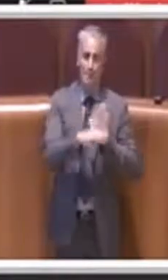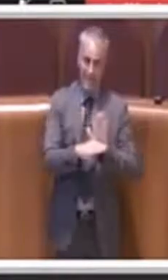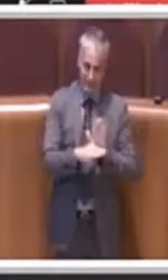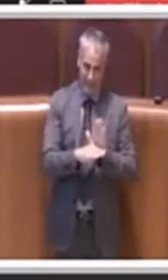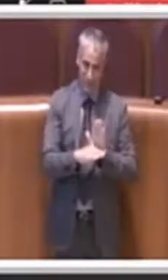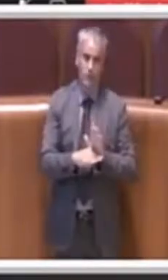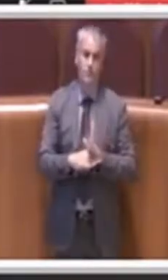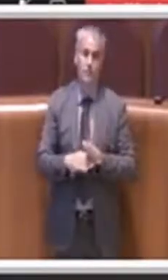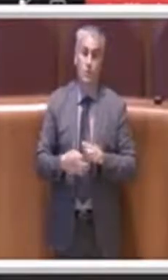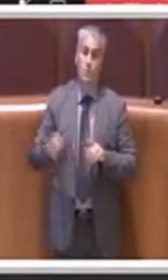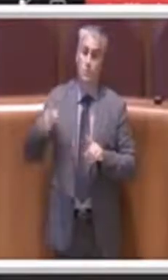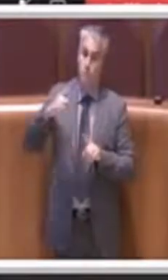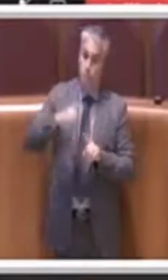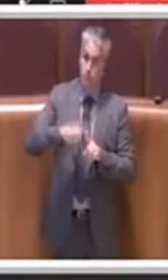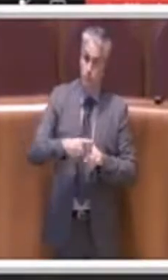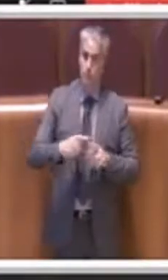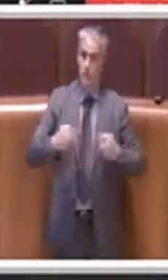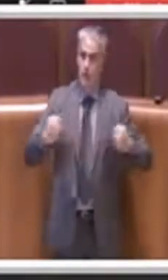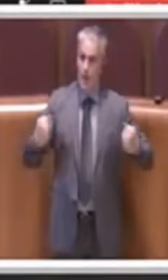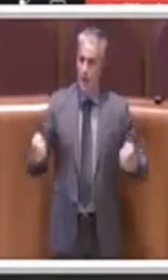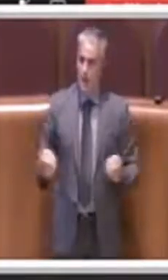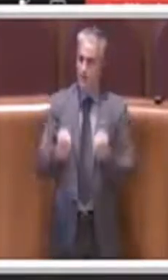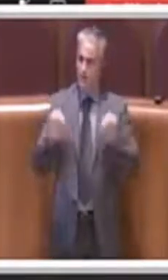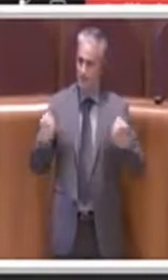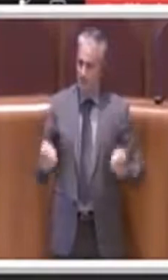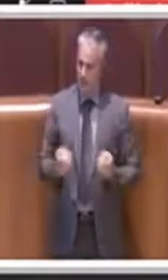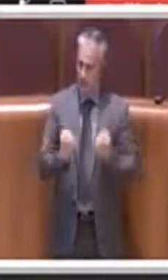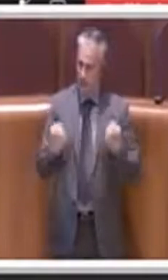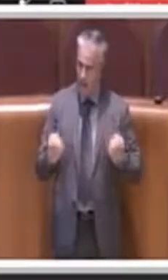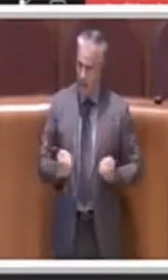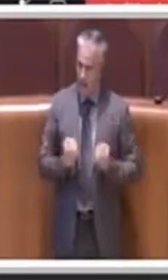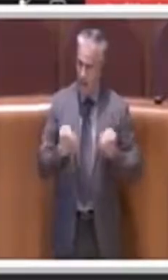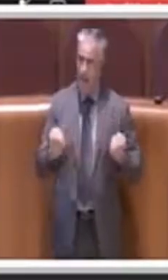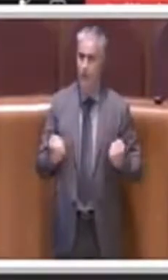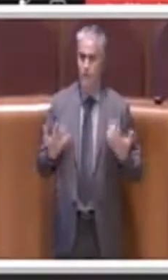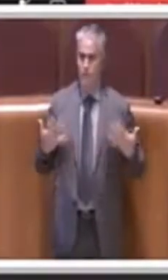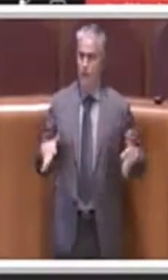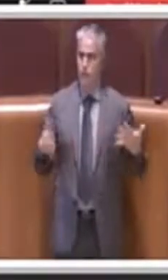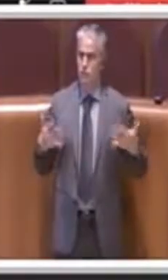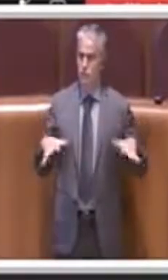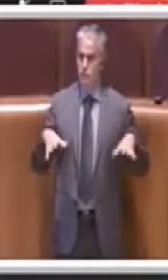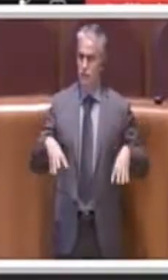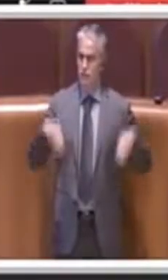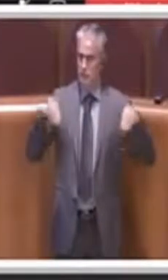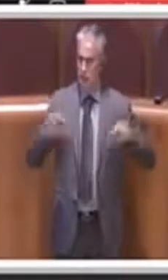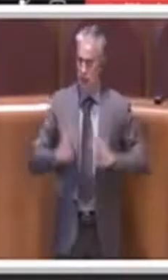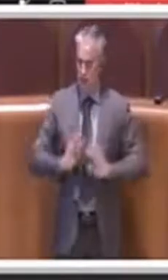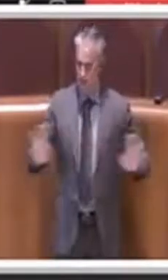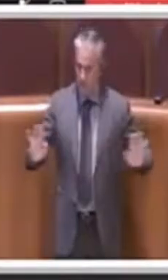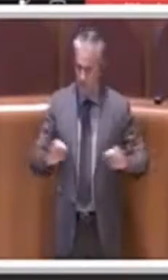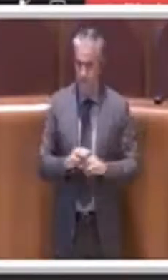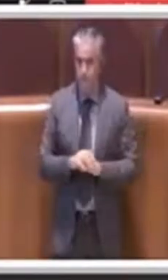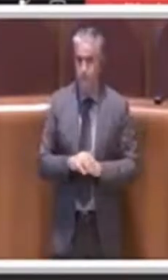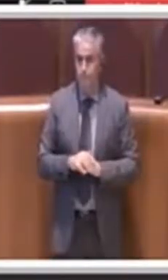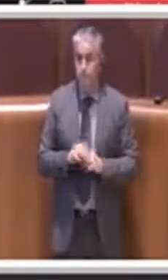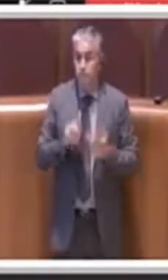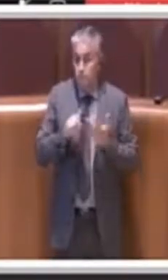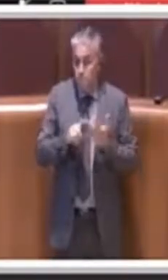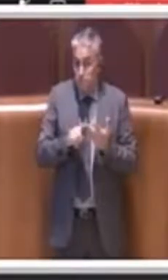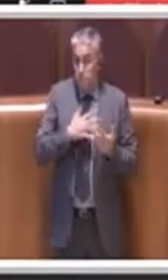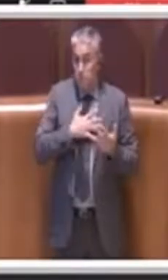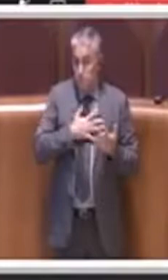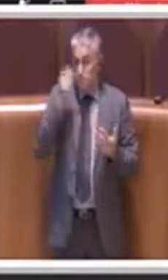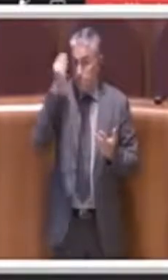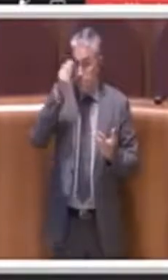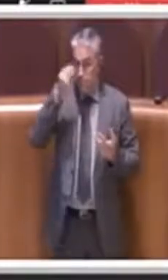di certo anche questa attività è un'attività che è stata posta in essere. Quindi su questo anche punto mi sento di dire